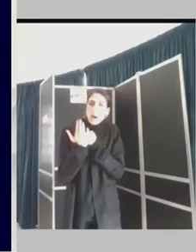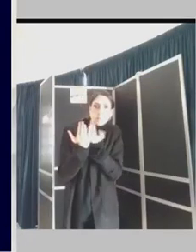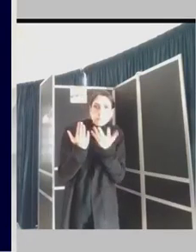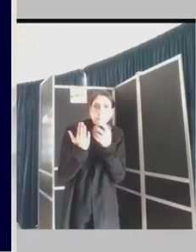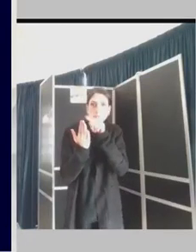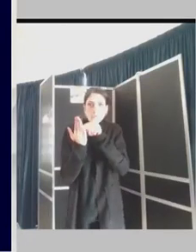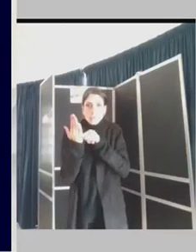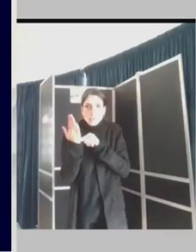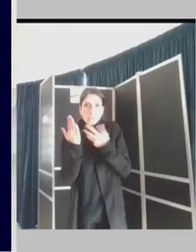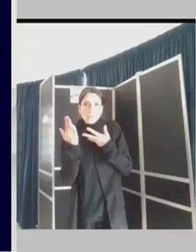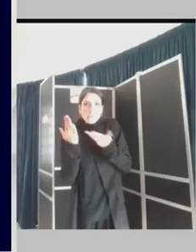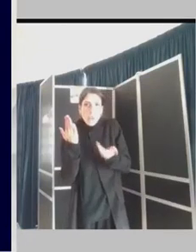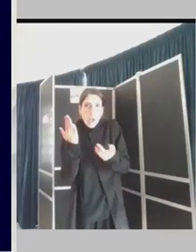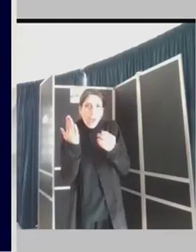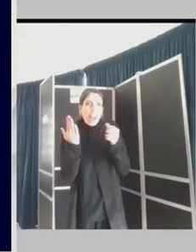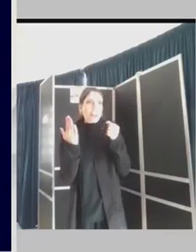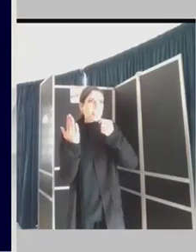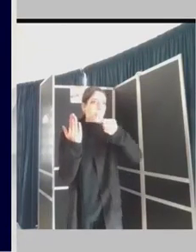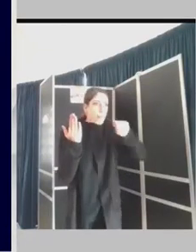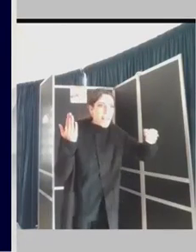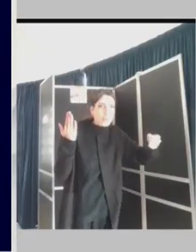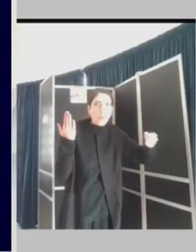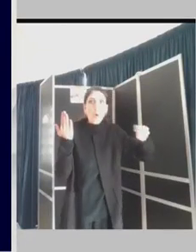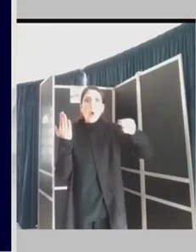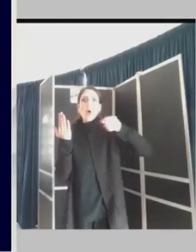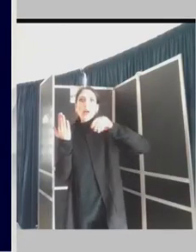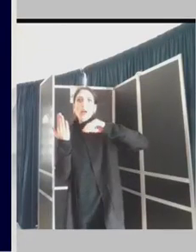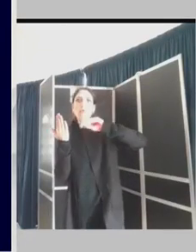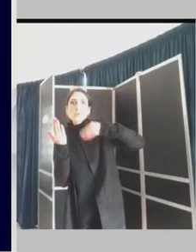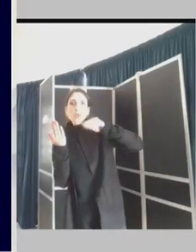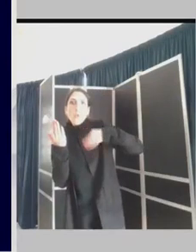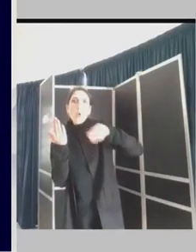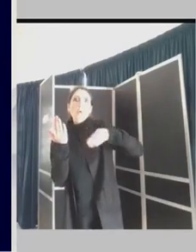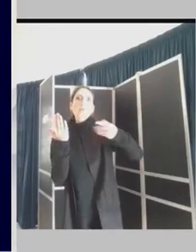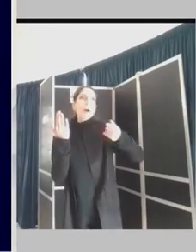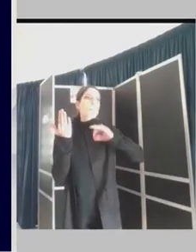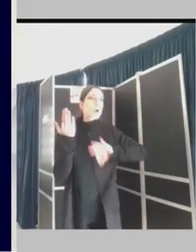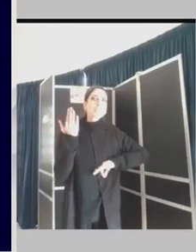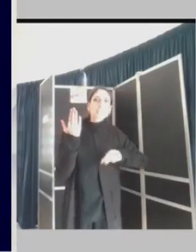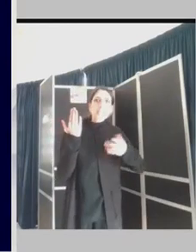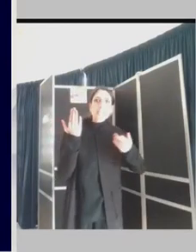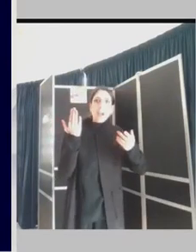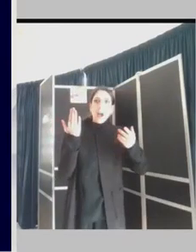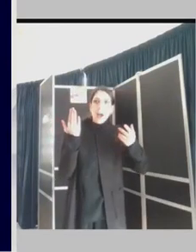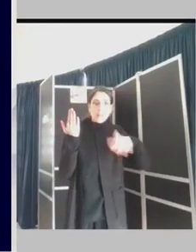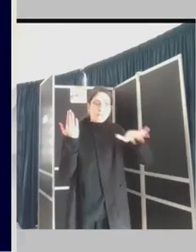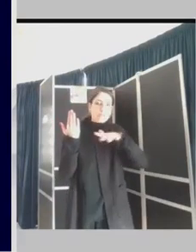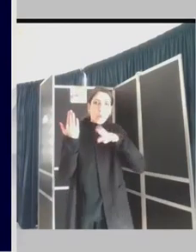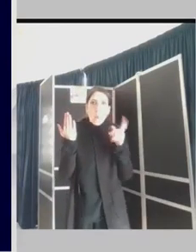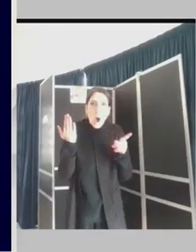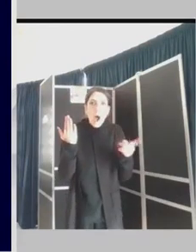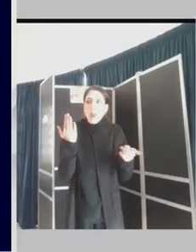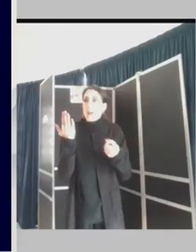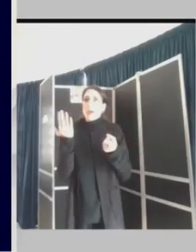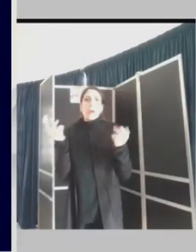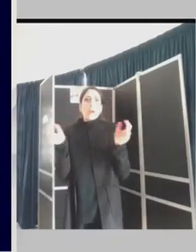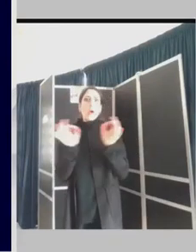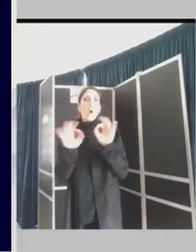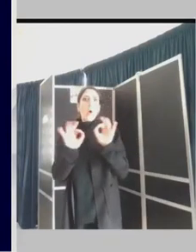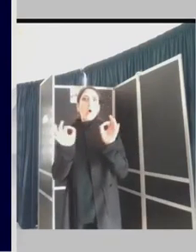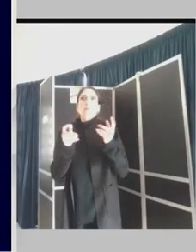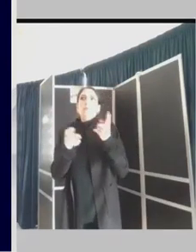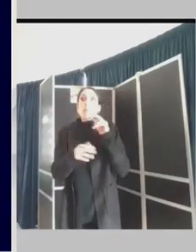problema dei defibrillatori sulle auto della polizia locale, il problema della formazione di